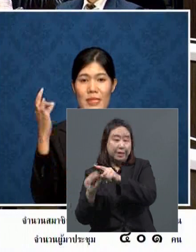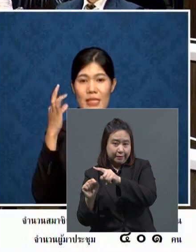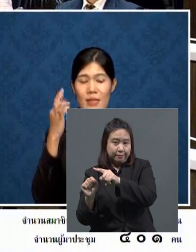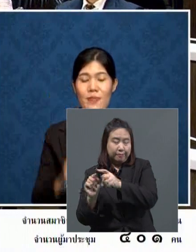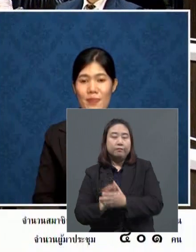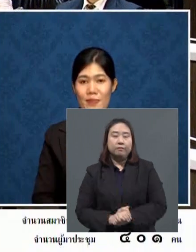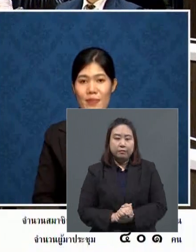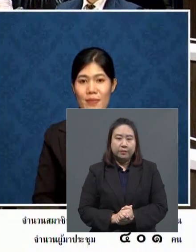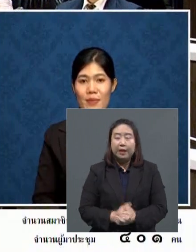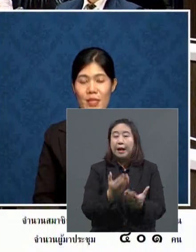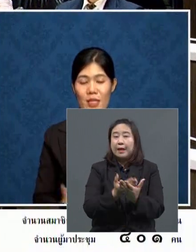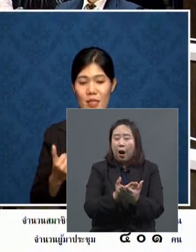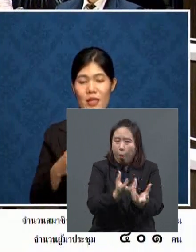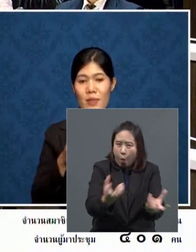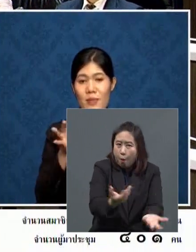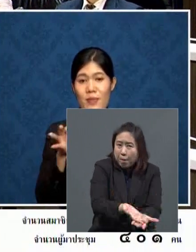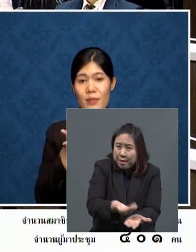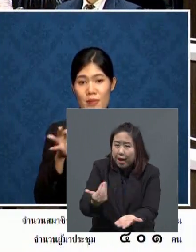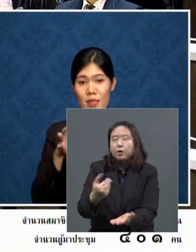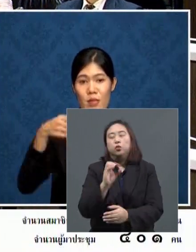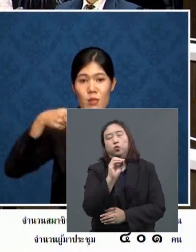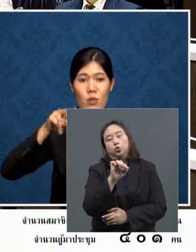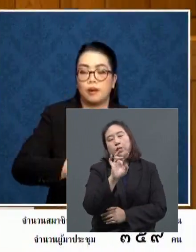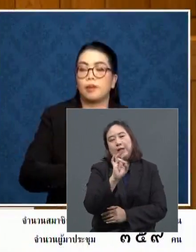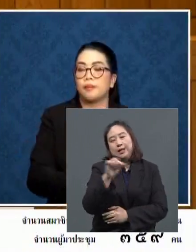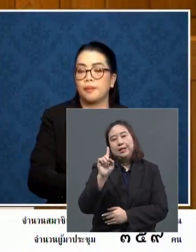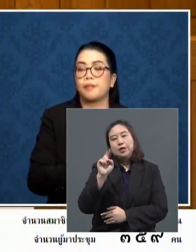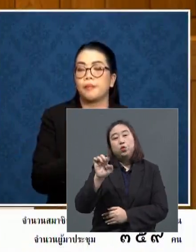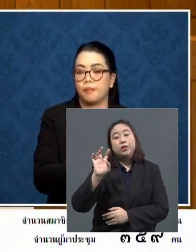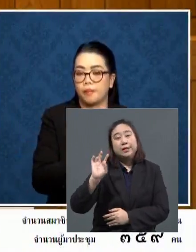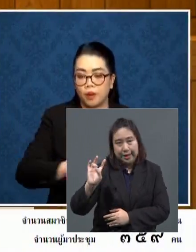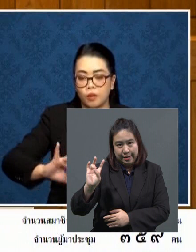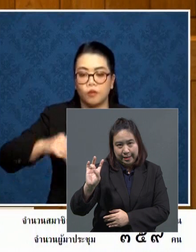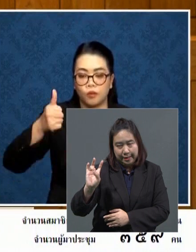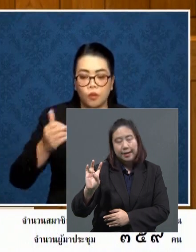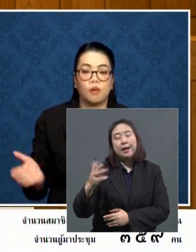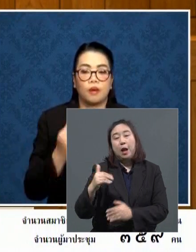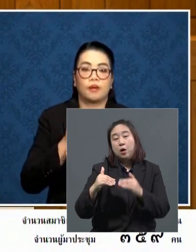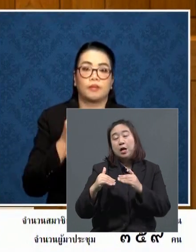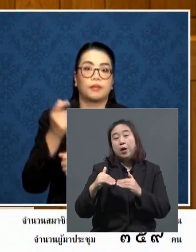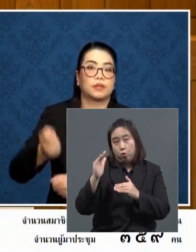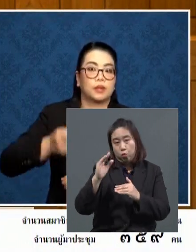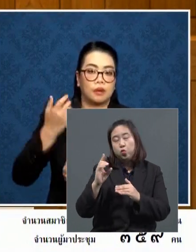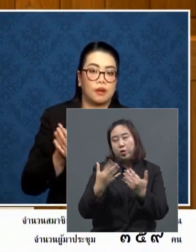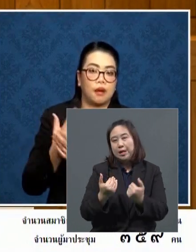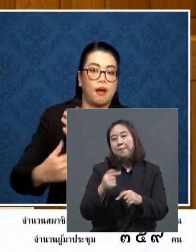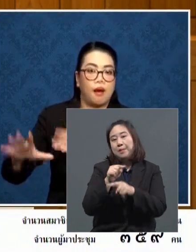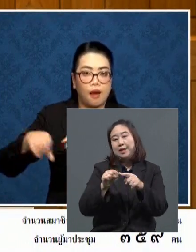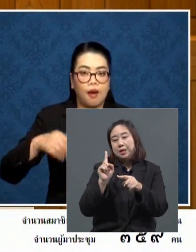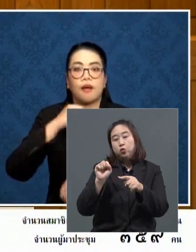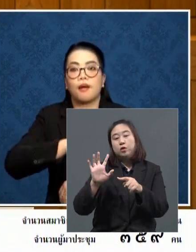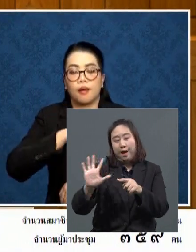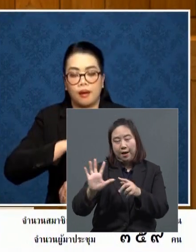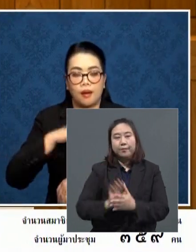ครับอัตราเงินเฟ้อทั่วไปอยู่ที่ 0.7 - 1.7%แล้วก็เกินดุลบัญชีเดือนสะพัด 1.5%ของ GDP